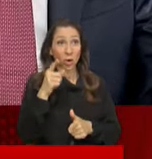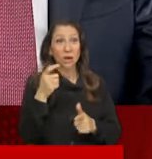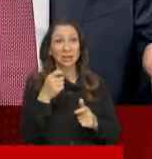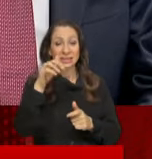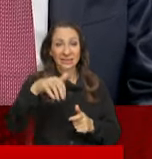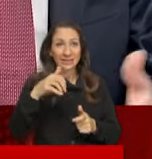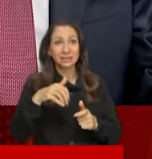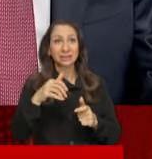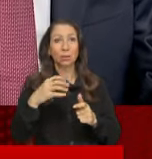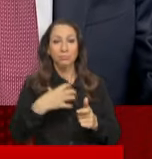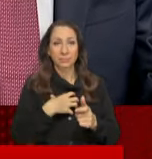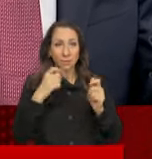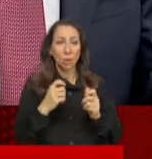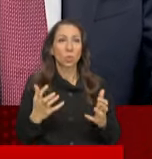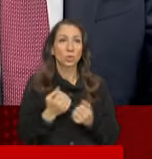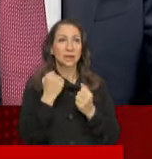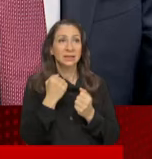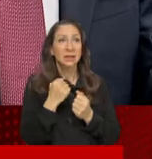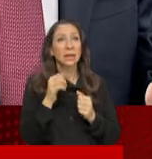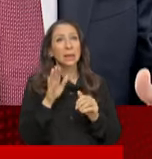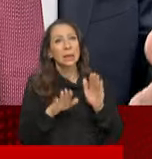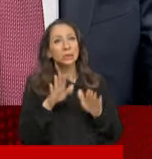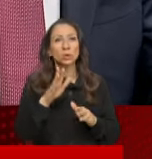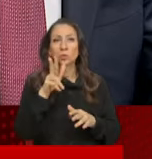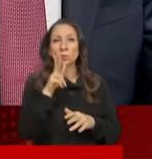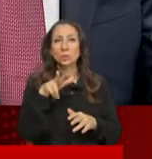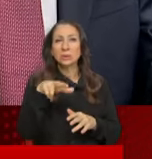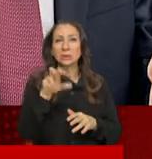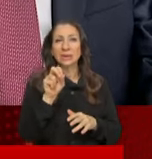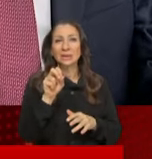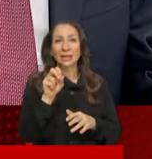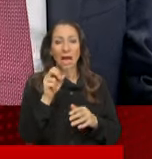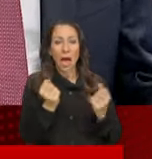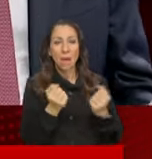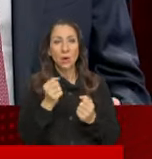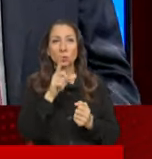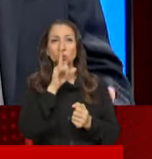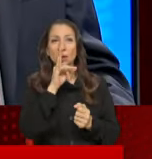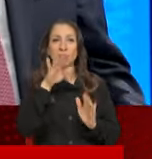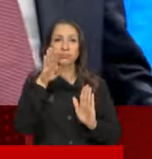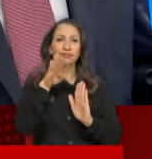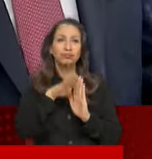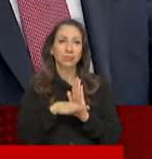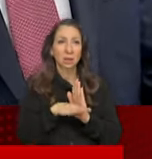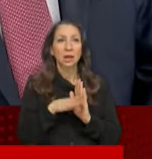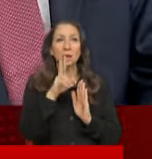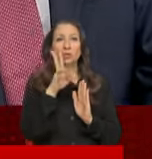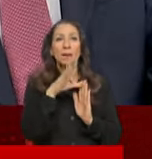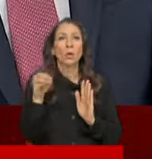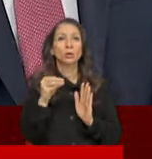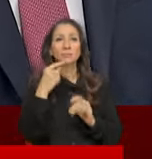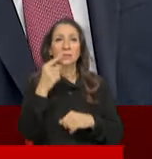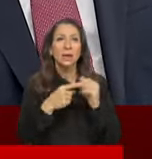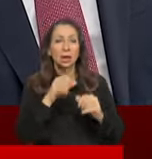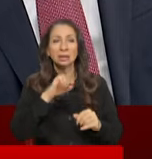makinalarını malı yaparak kurtardık yaklaşık 380 binek aracı 150'ye düşürerek oradan yılda 250 milyon